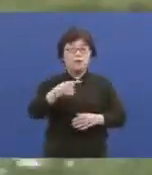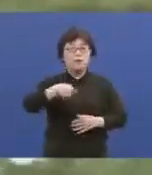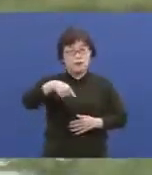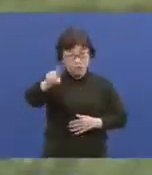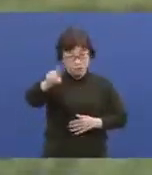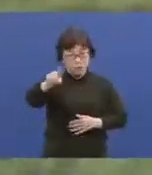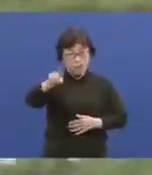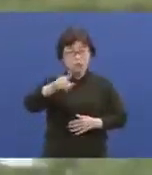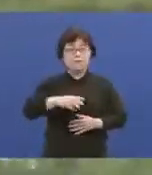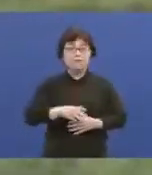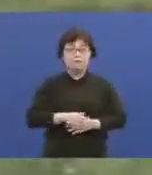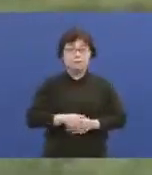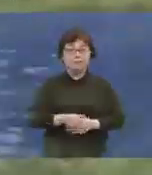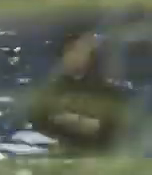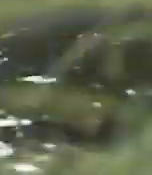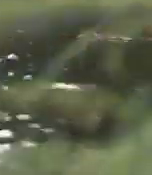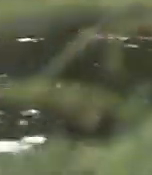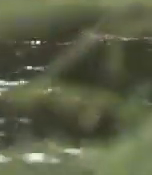い。